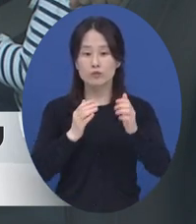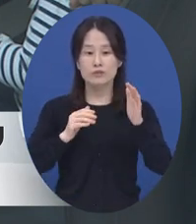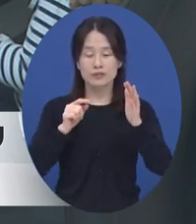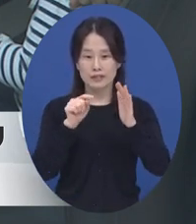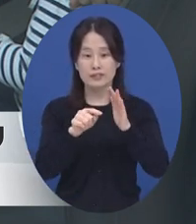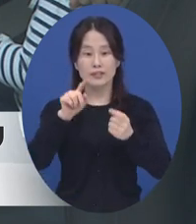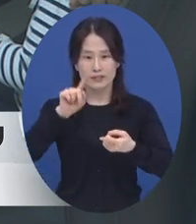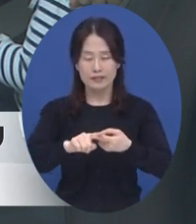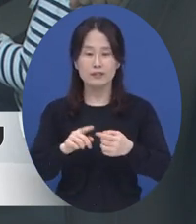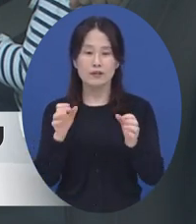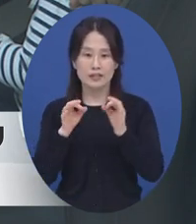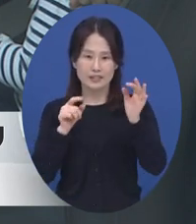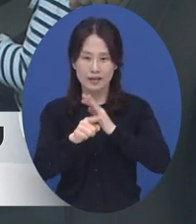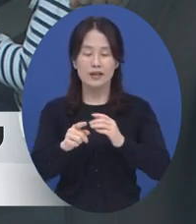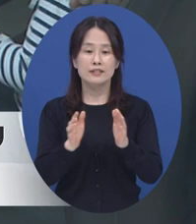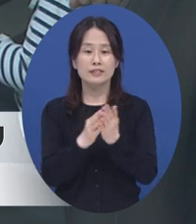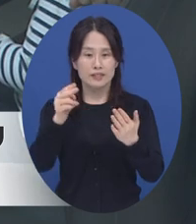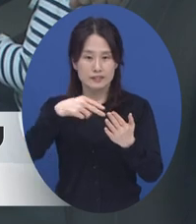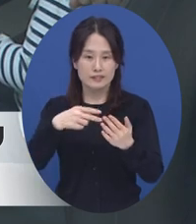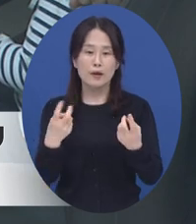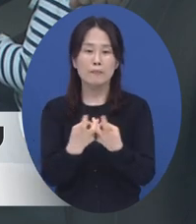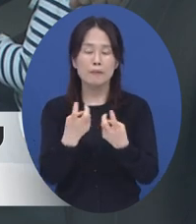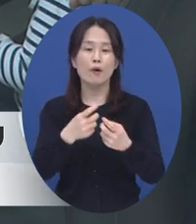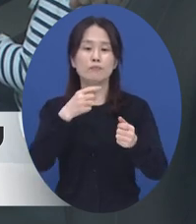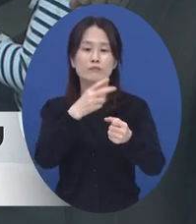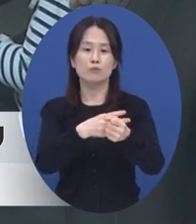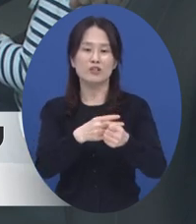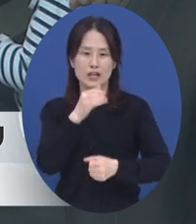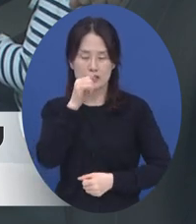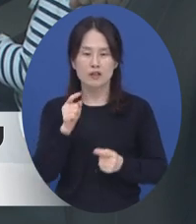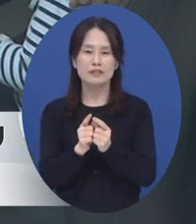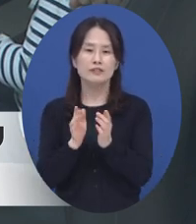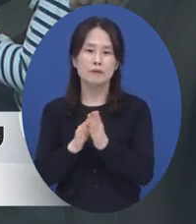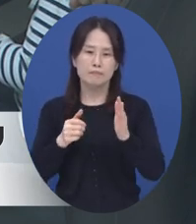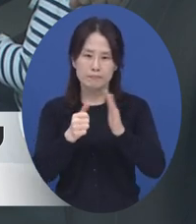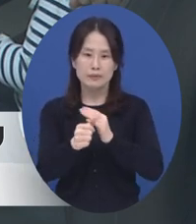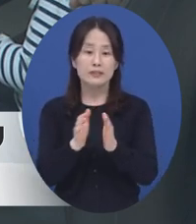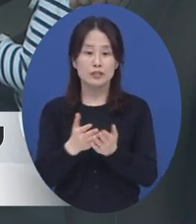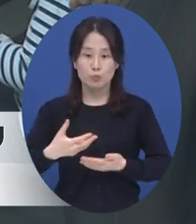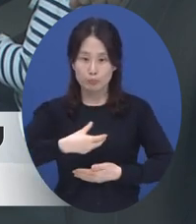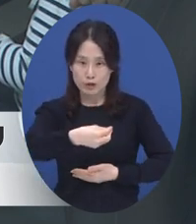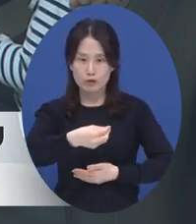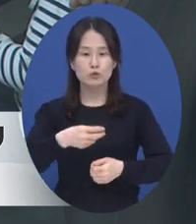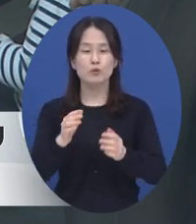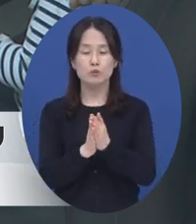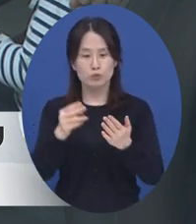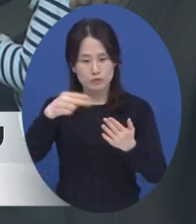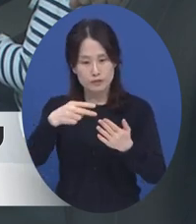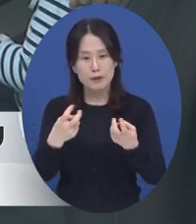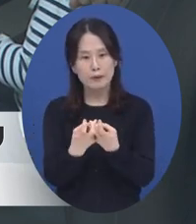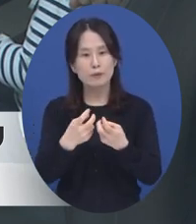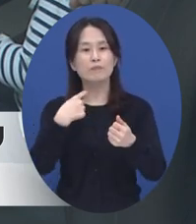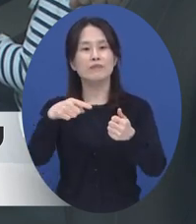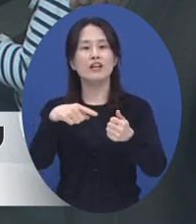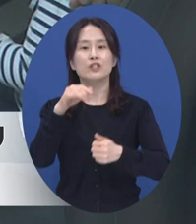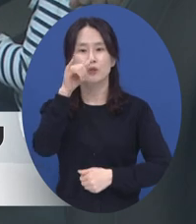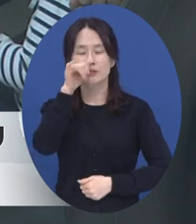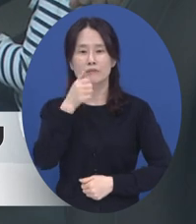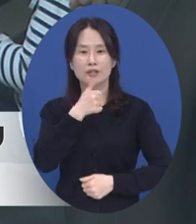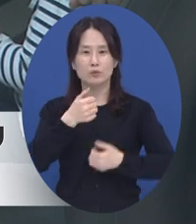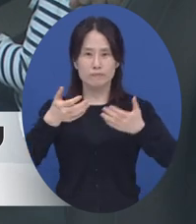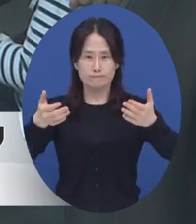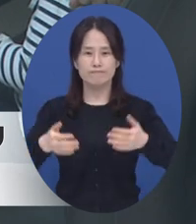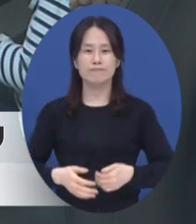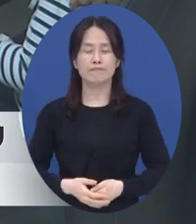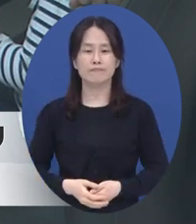독서 지도 서비스를 시작했습니다 전문가가 직접 방문해 책을 빌려주고 독서지도 도 해주는 건데요 최창수